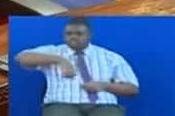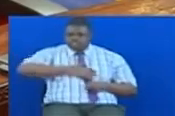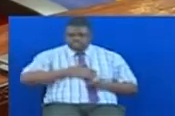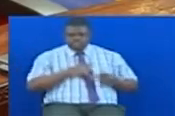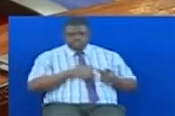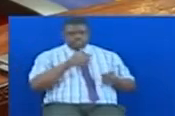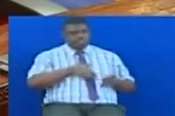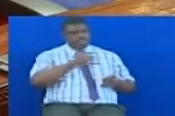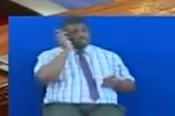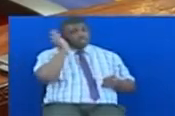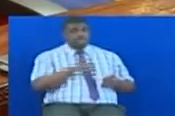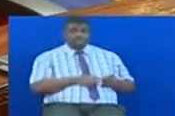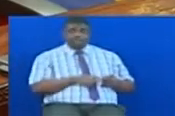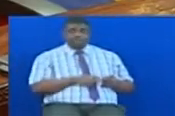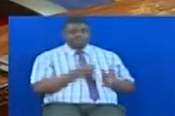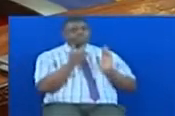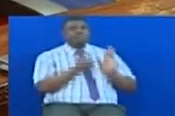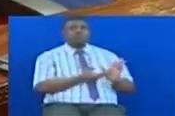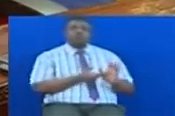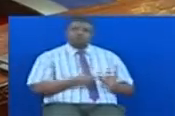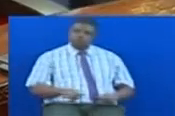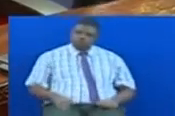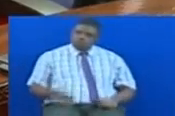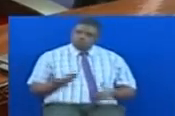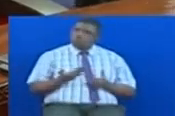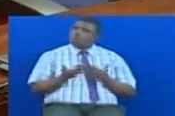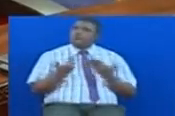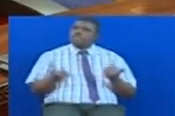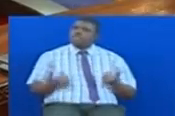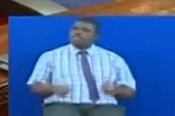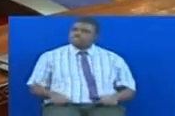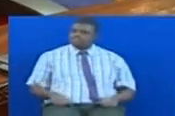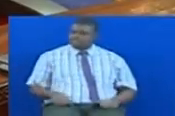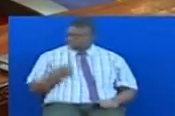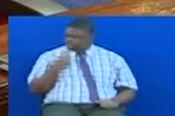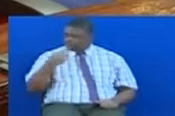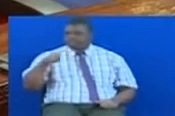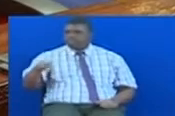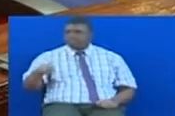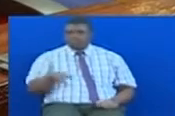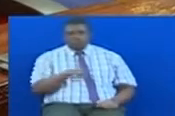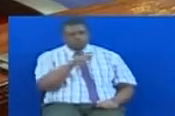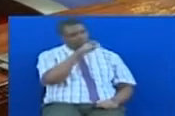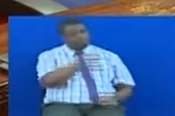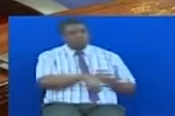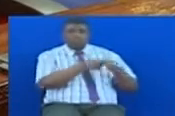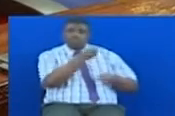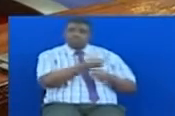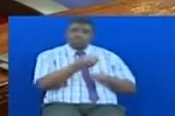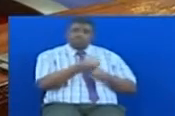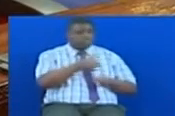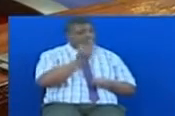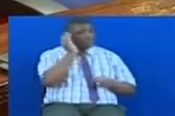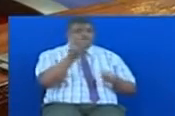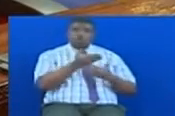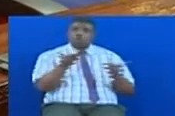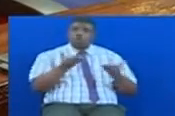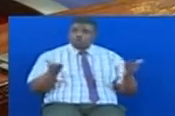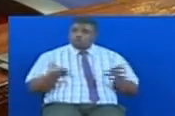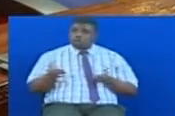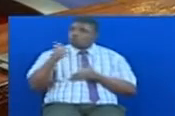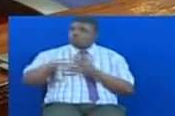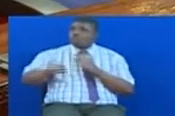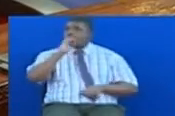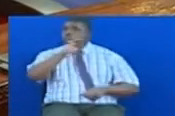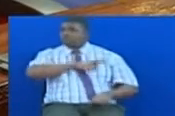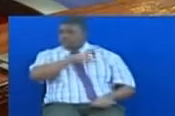serikali imekuwa ya mfano. Kwa nini ninasema hivyo? Hakuna mtumishi wa umma yeyote ambaye hajawahi kulipwa